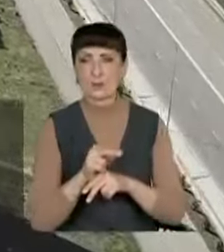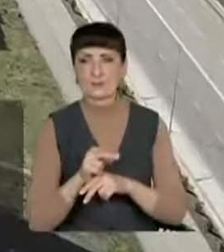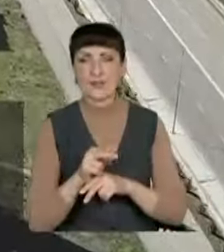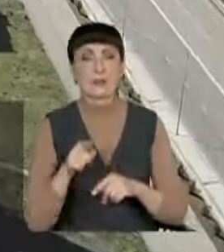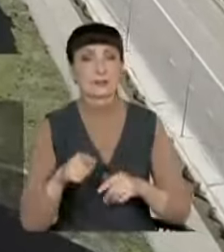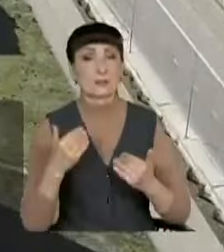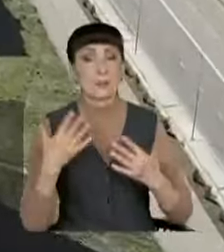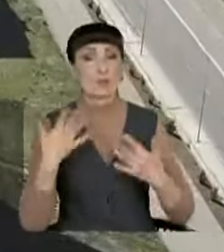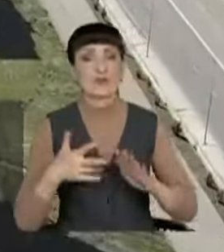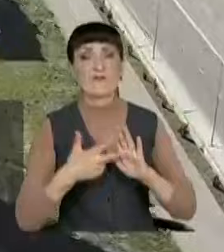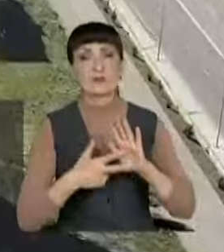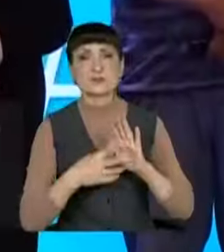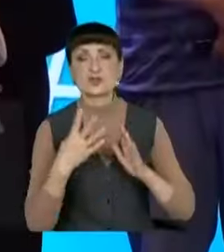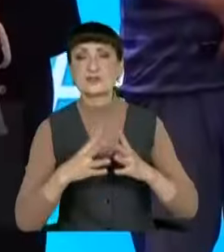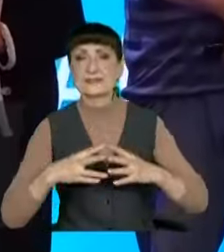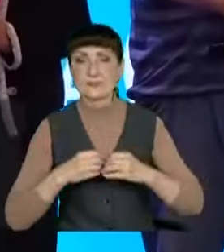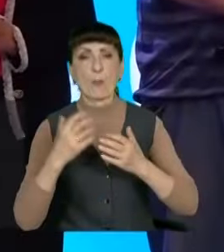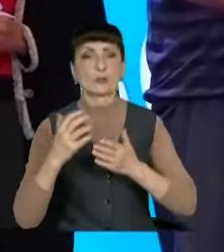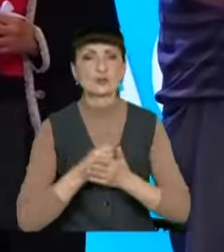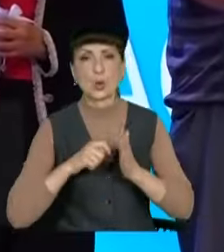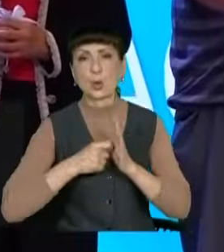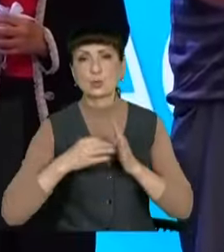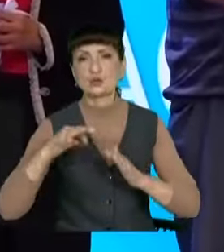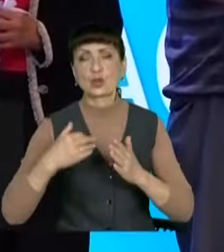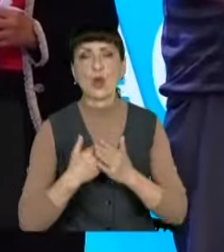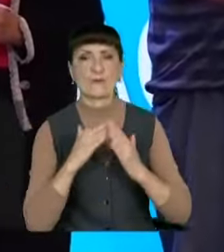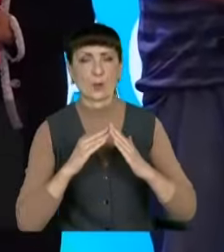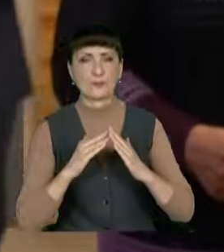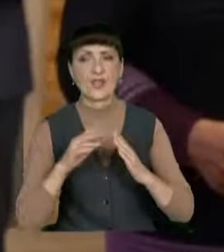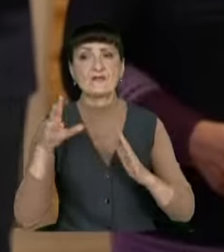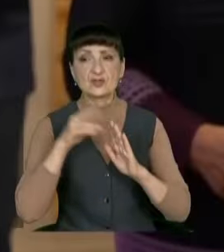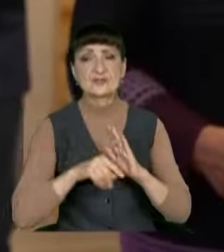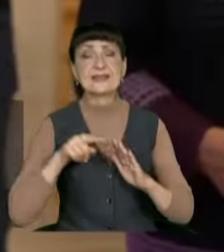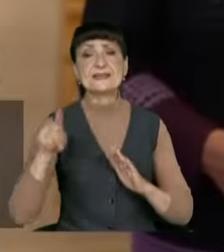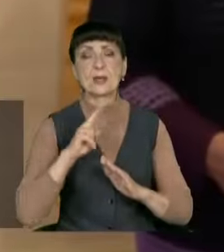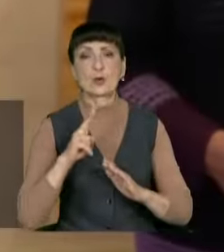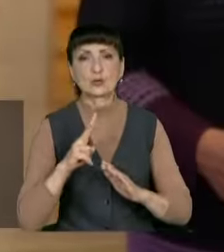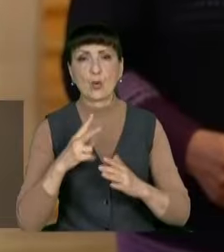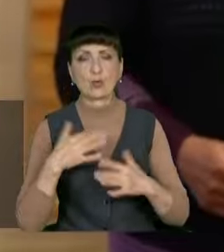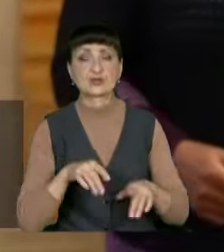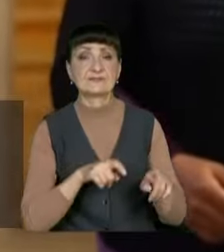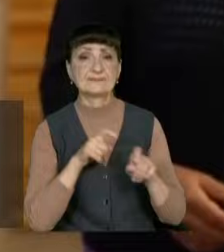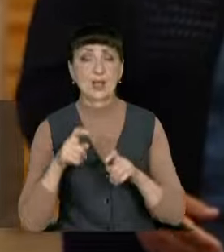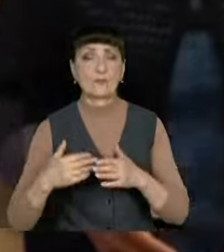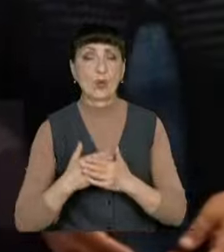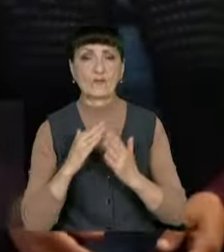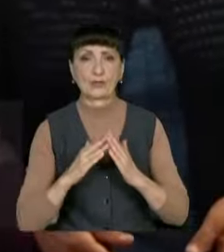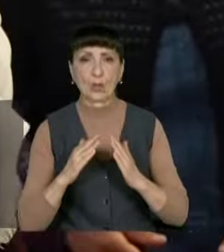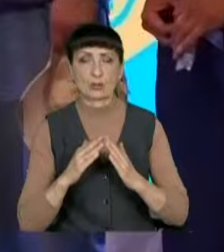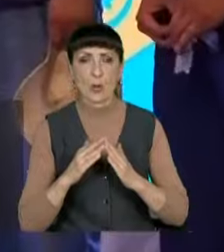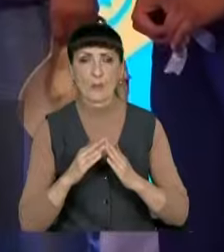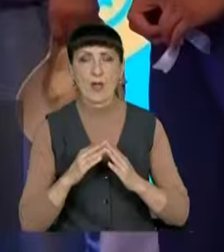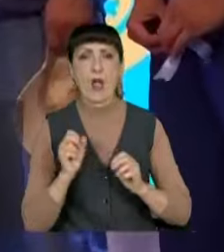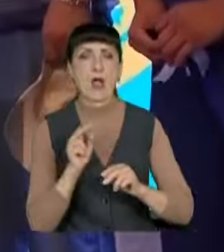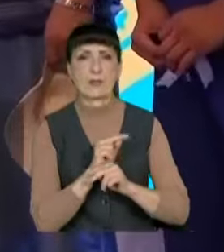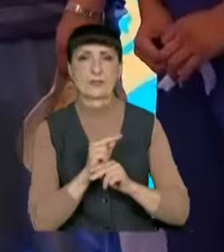данном этапе уже 84 семьи получили ключи от нового жилья. В их числе и те, кто выбрал переселиться в новые дома, а не